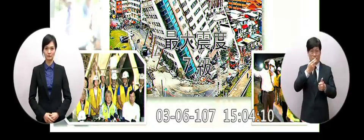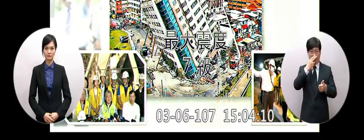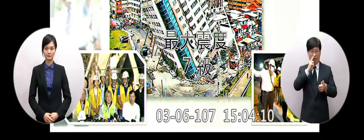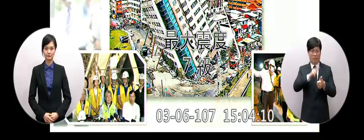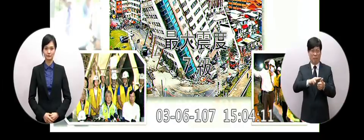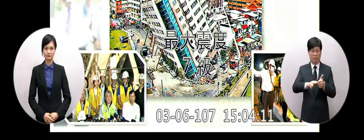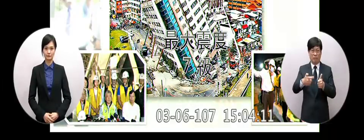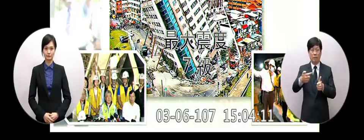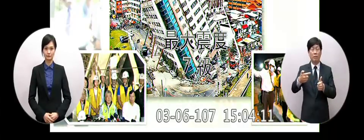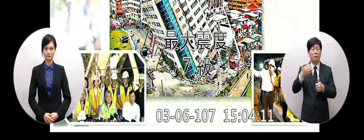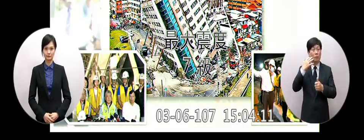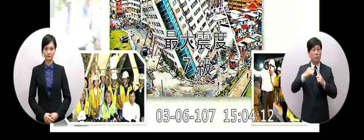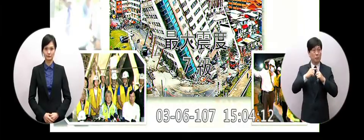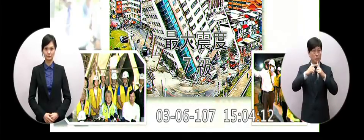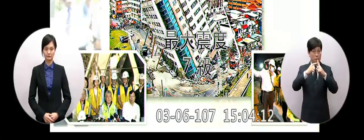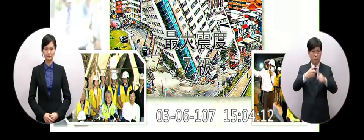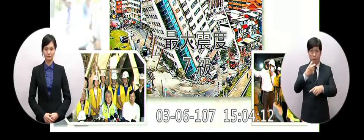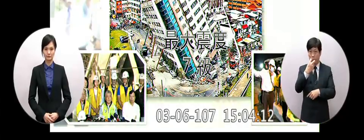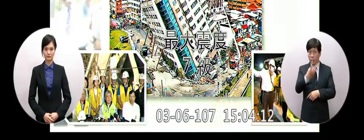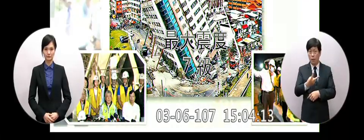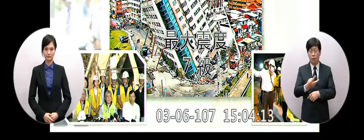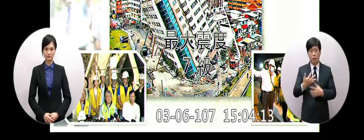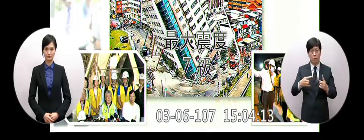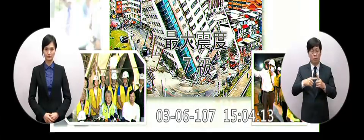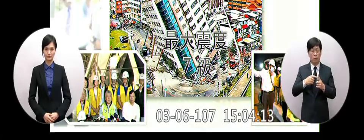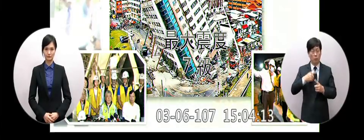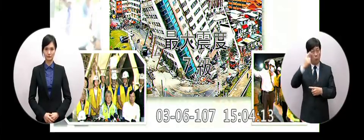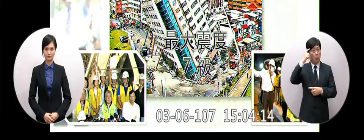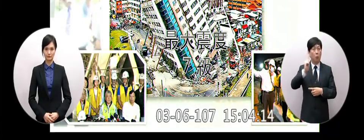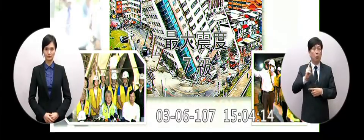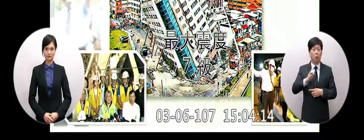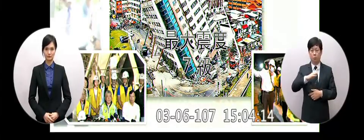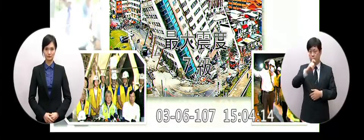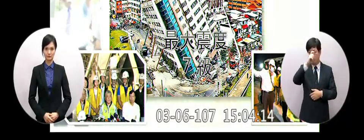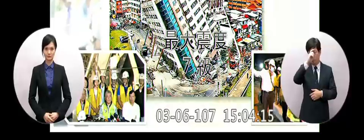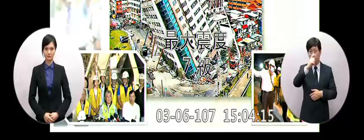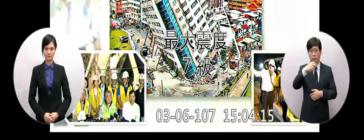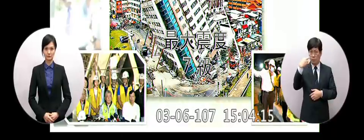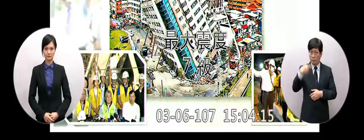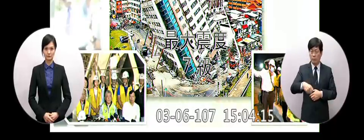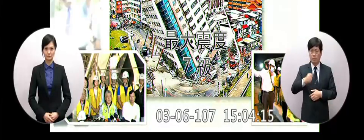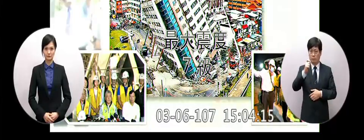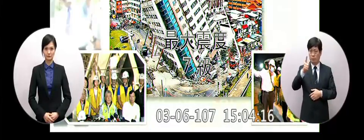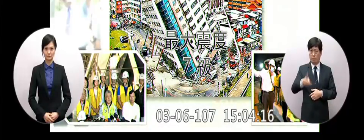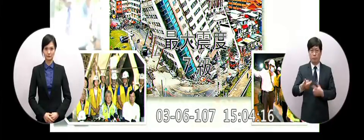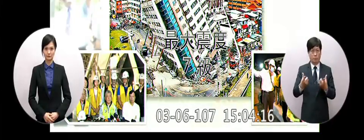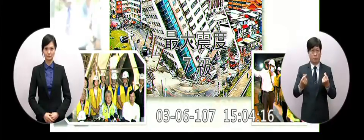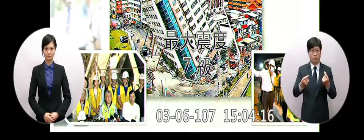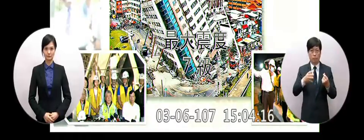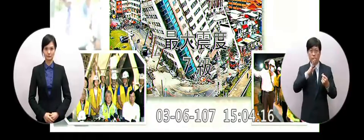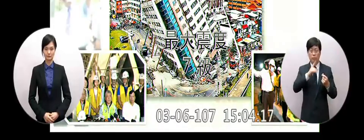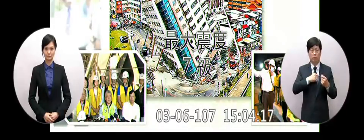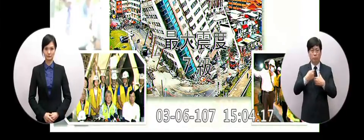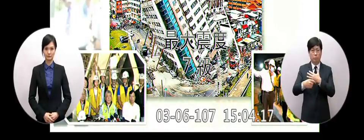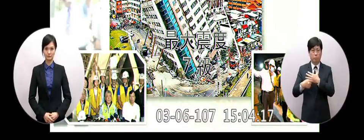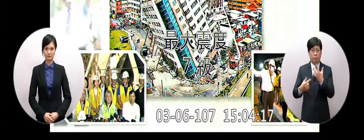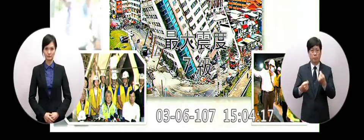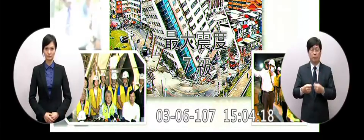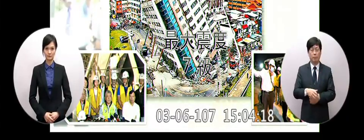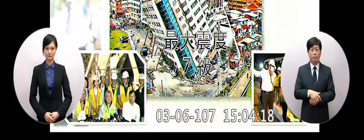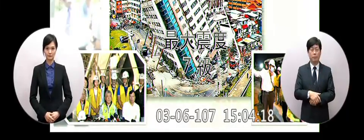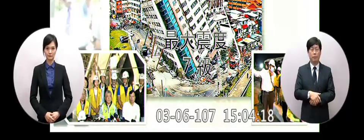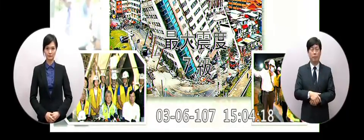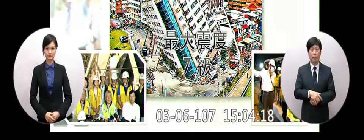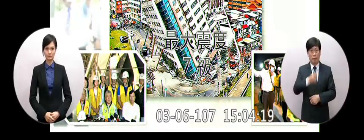那一到灾害的现场，每个人都会有共同的想法，就是不希望有再一次的这样的伤害产生。